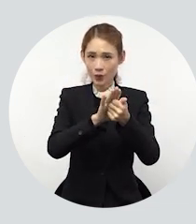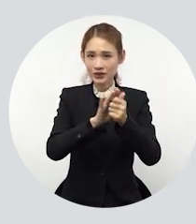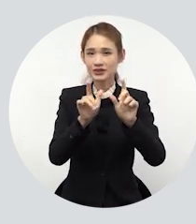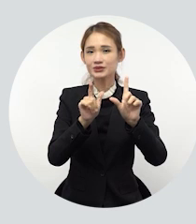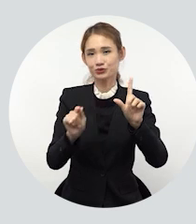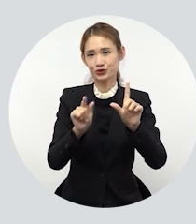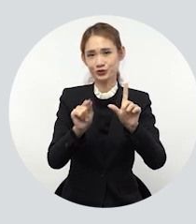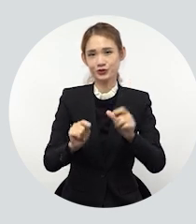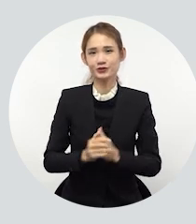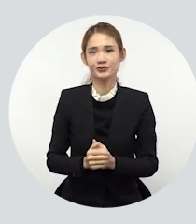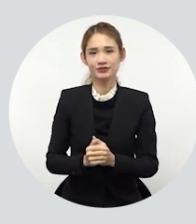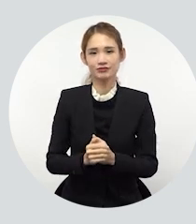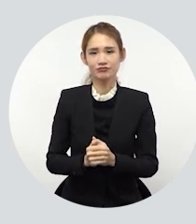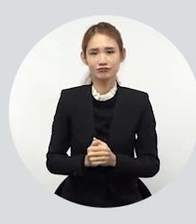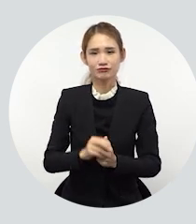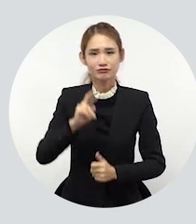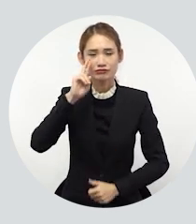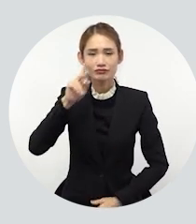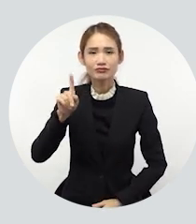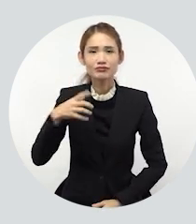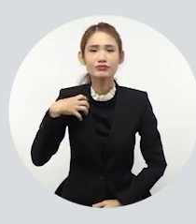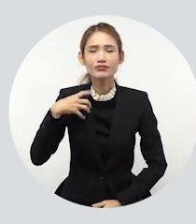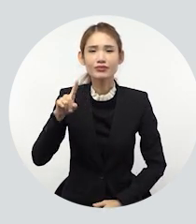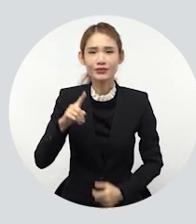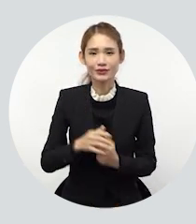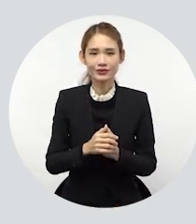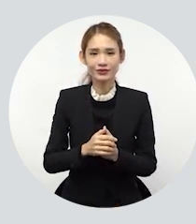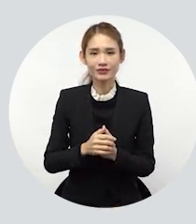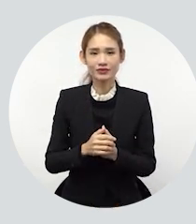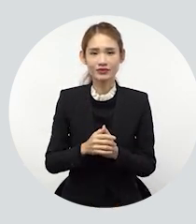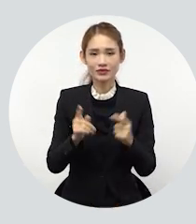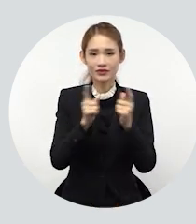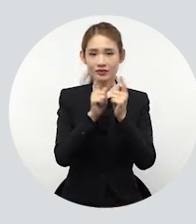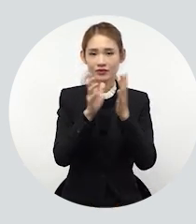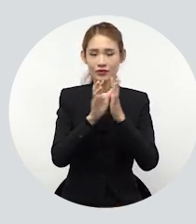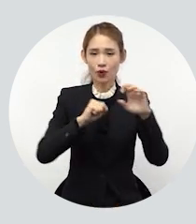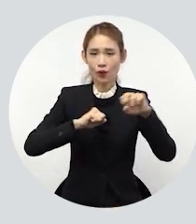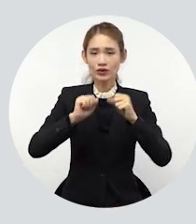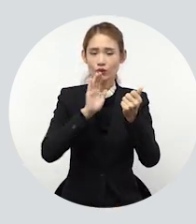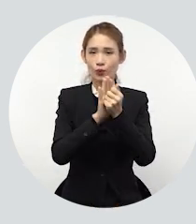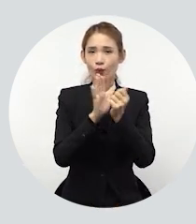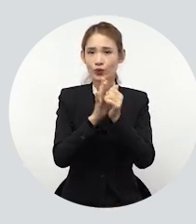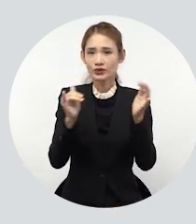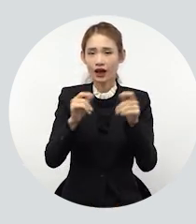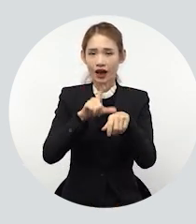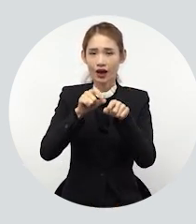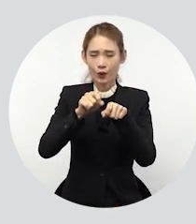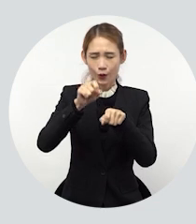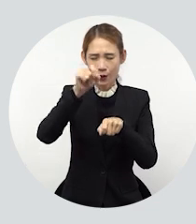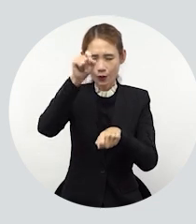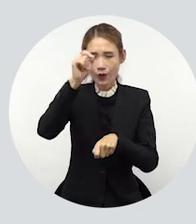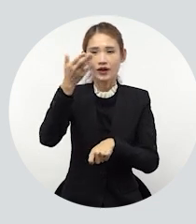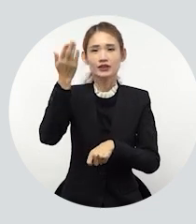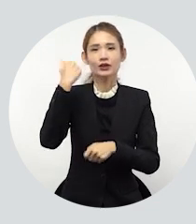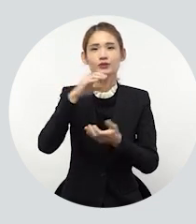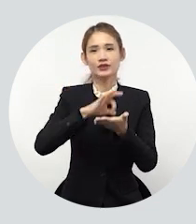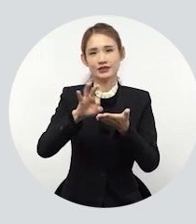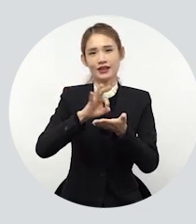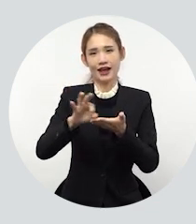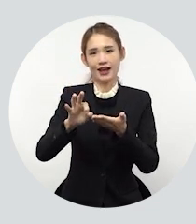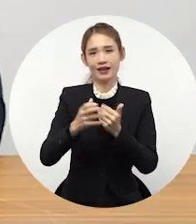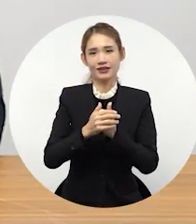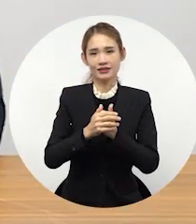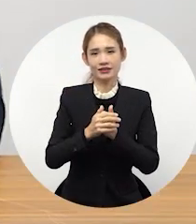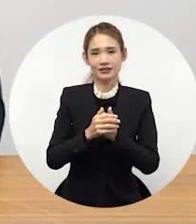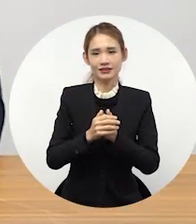서비스의 일종이거든요. 그렇습니다. 네. 그런데 이게 뭐가 잘못된 거죠? 그렇게 활동을 해주시는 분들인데 실제로 활동보조사라는 표현은 굉장히 오랫동안 쓰였던